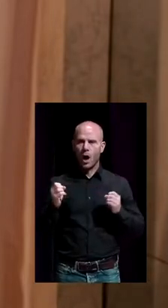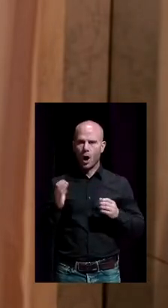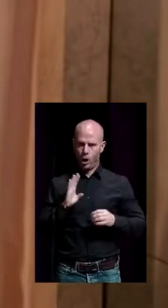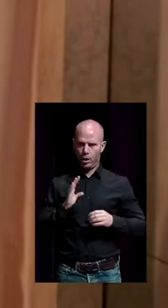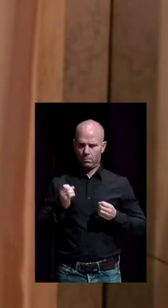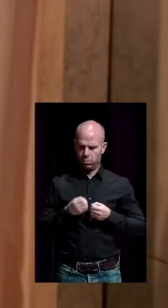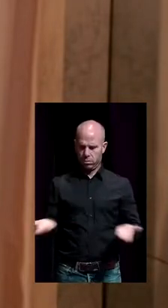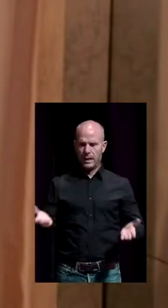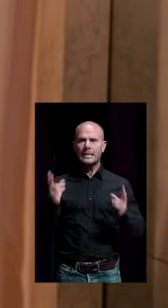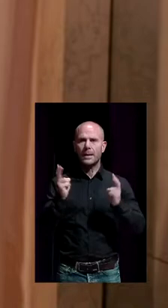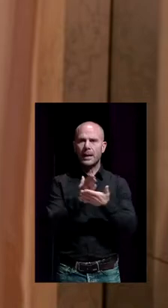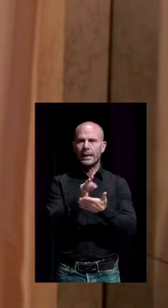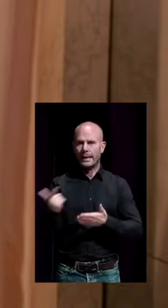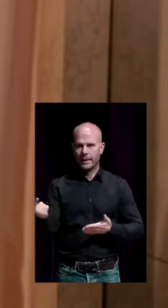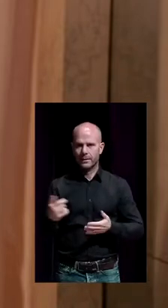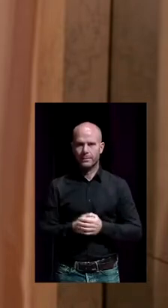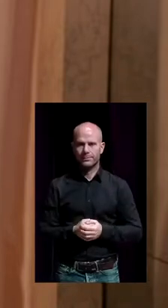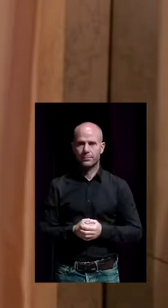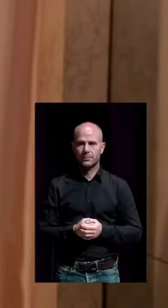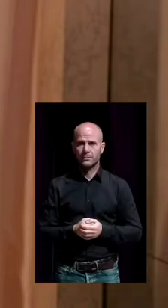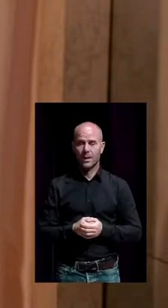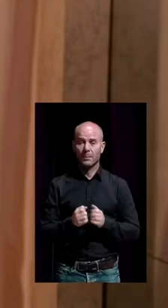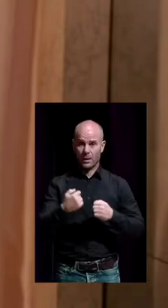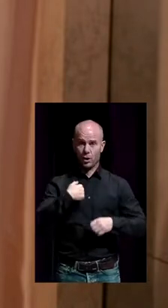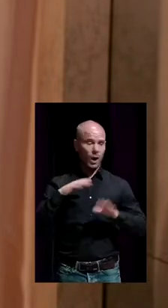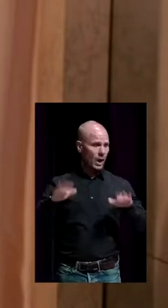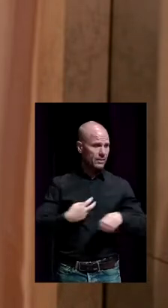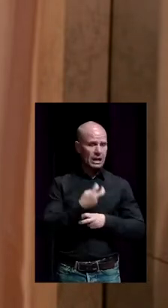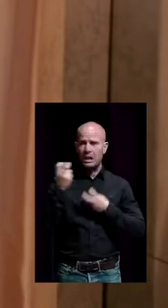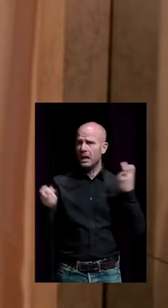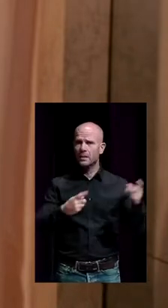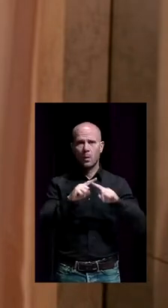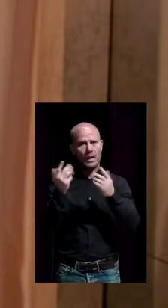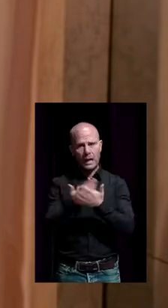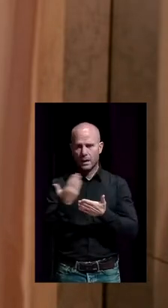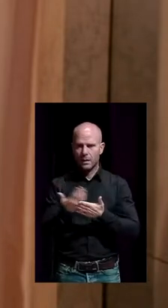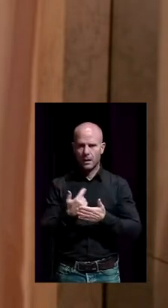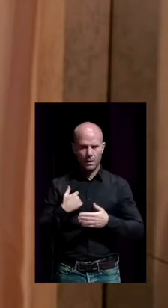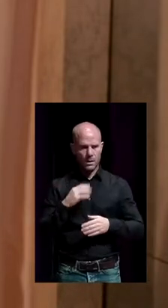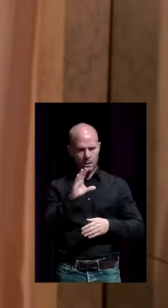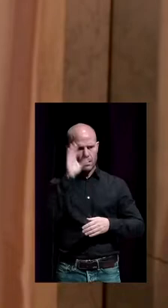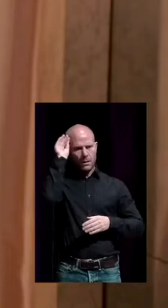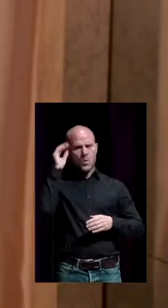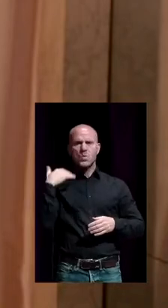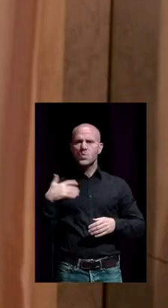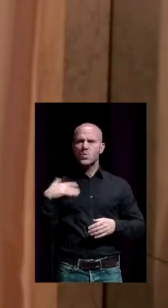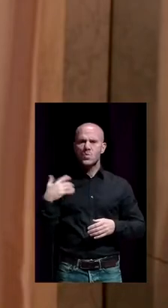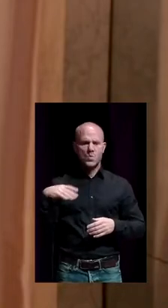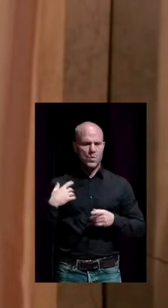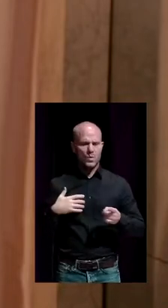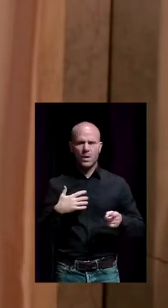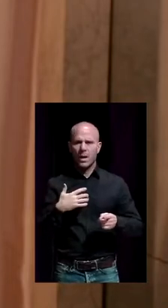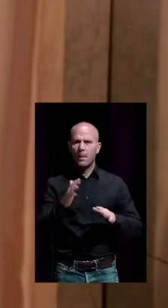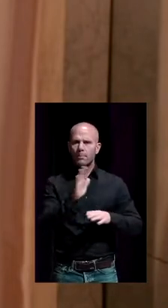rättigheter. Men när jag har rest till olika länder har jag ofta slagits av hur sköra